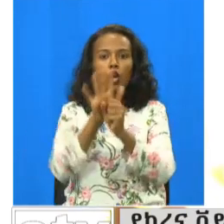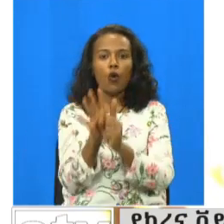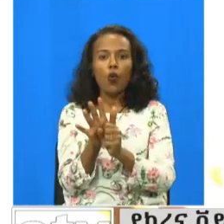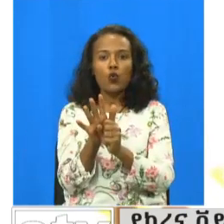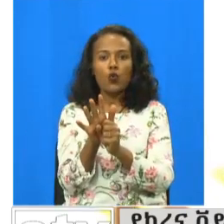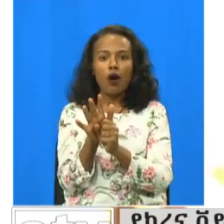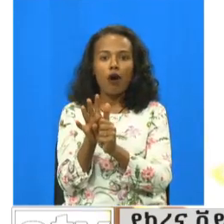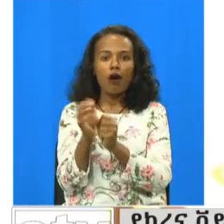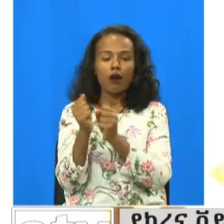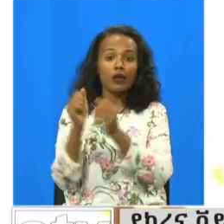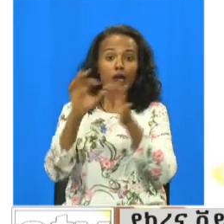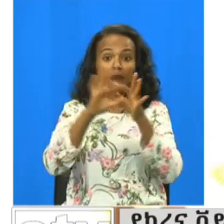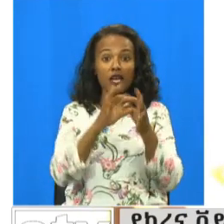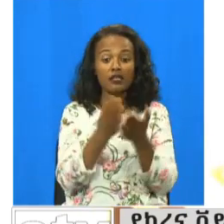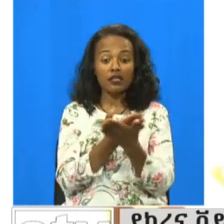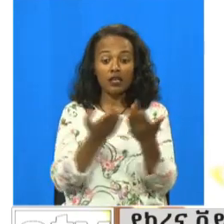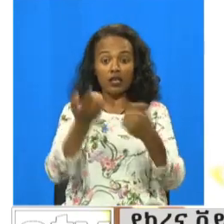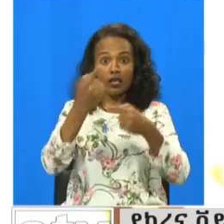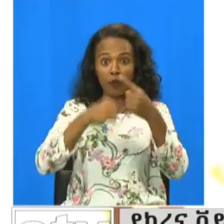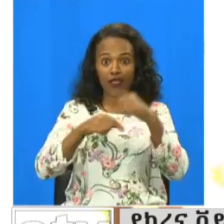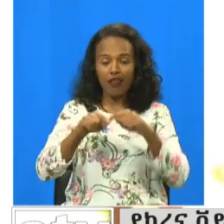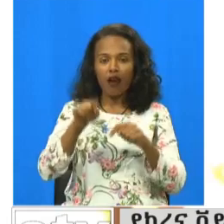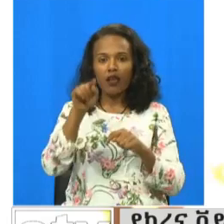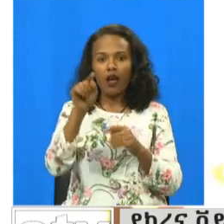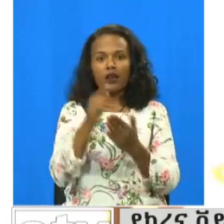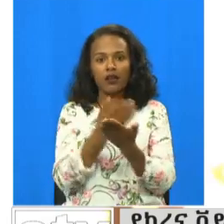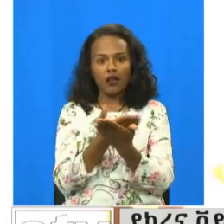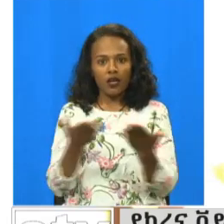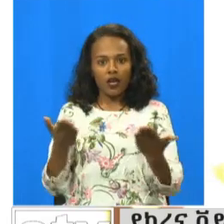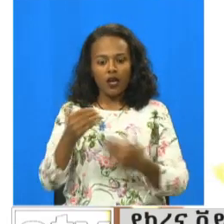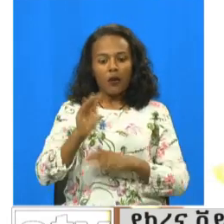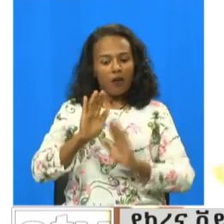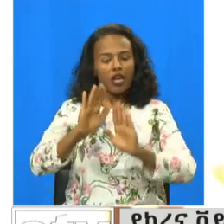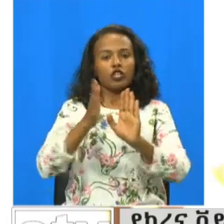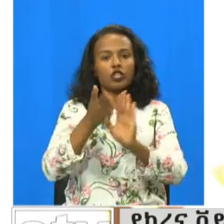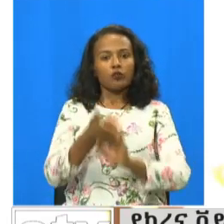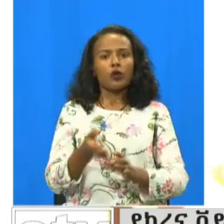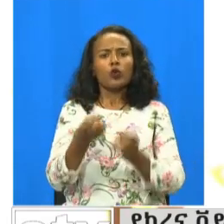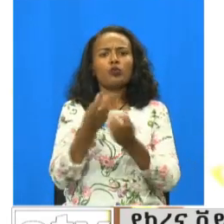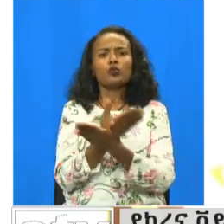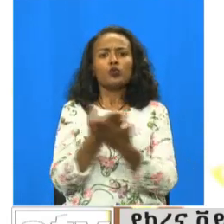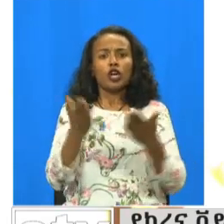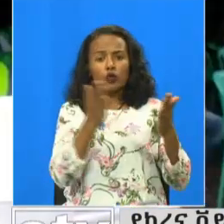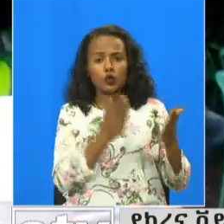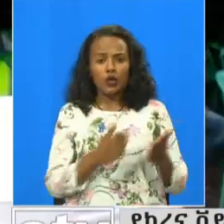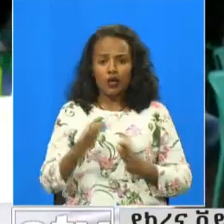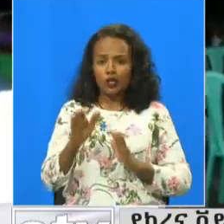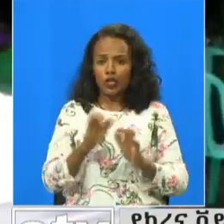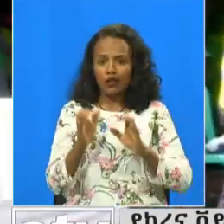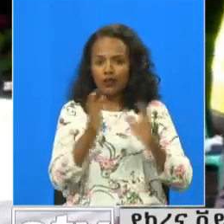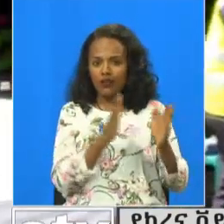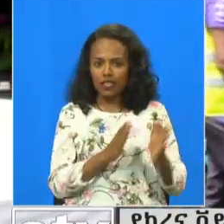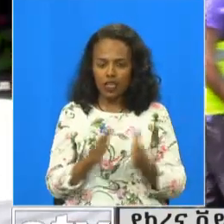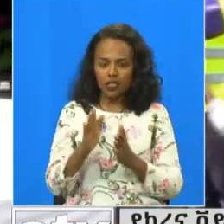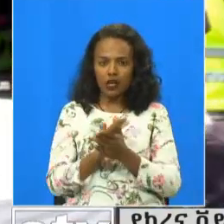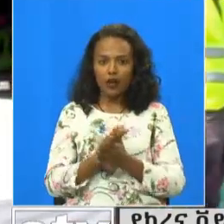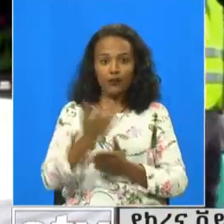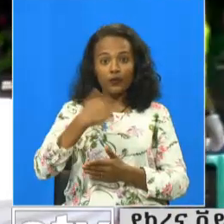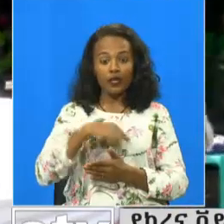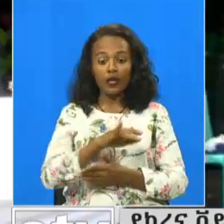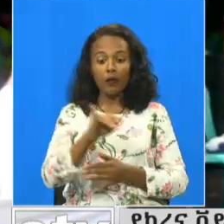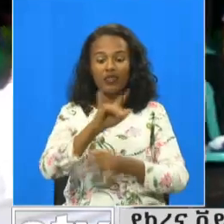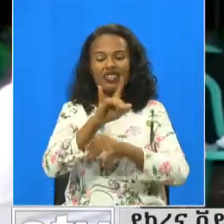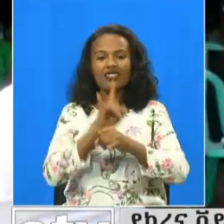ከኮሮና ጋር የሚያያዝ ነገሮችን ከመጣ ያሉ ነገር በራሳችን በኩል ብዙ ነገሮች አሬንጅ አድርገን ተዘጋጅተናል ማለት ነው። እኛም እንደዚህ